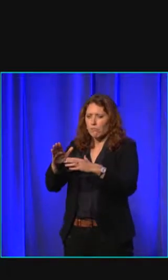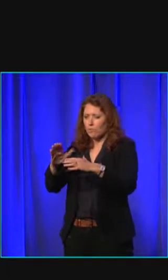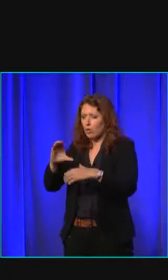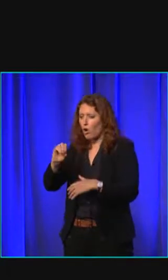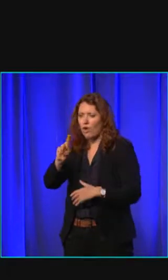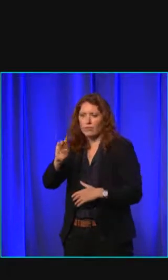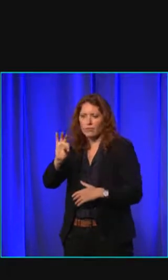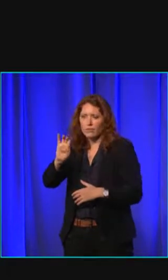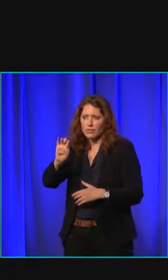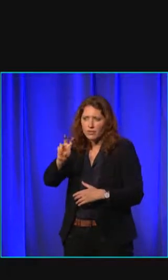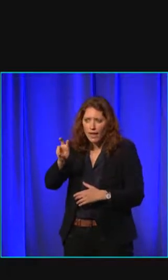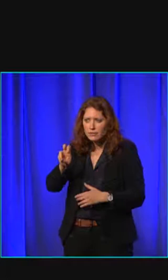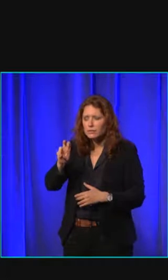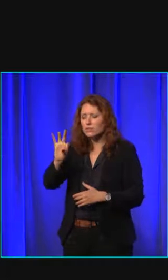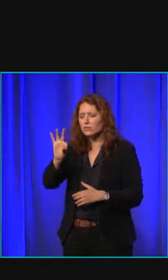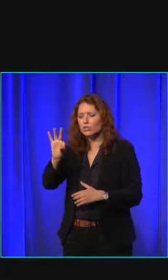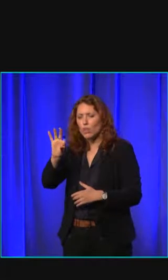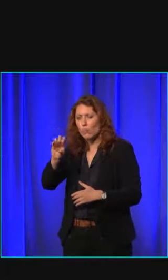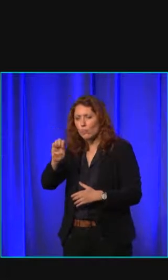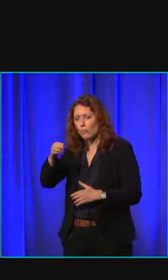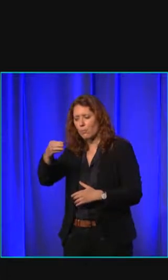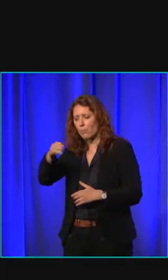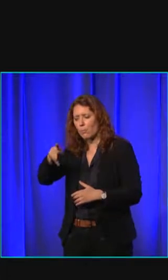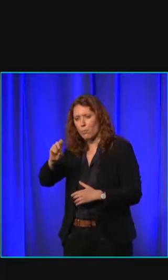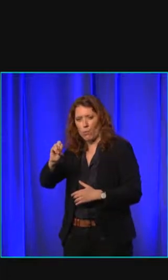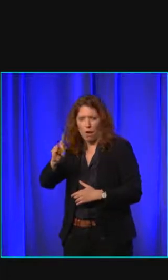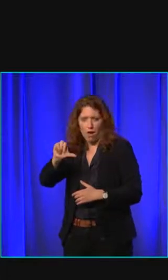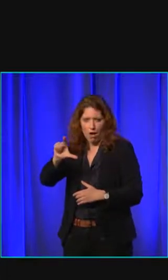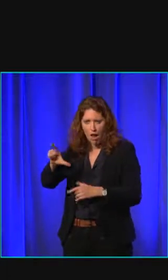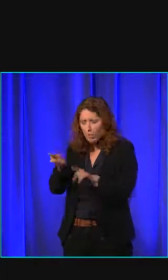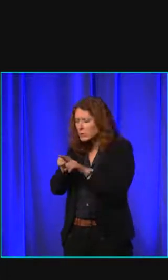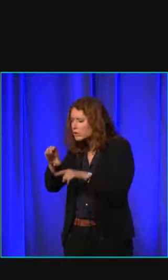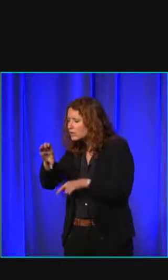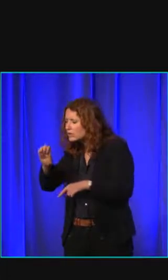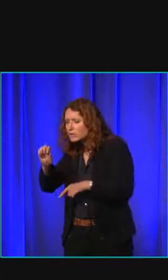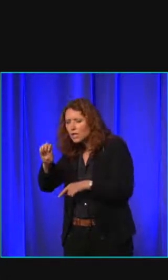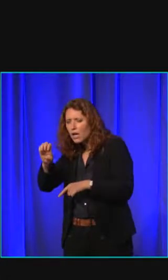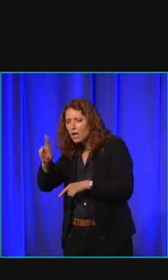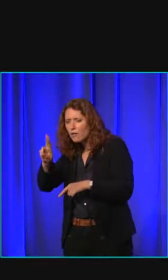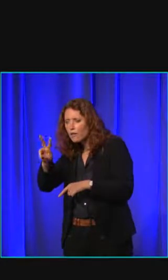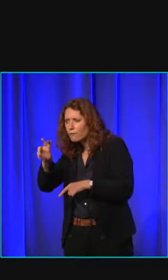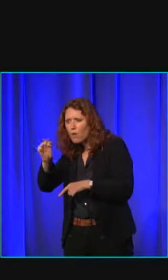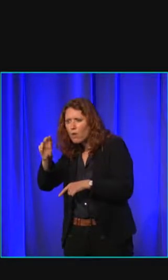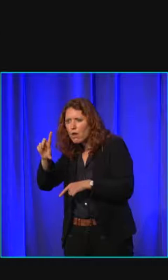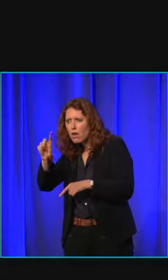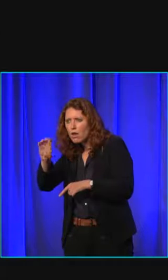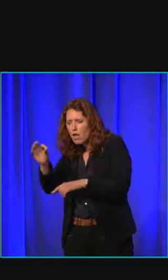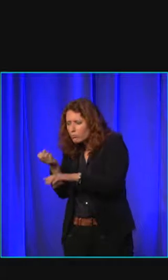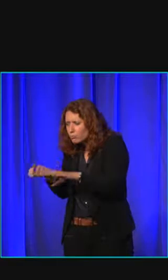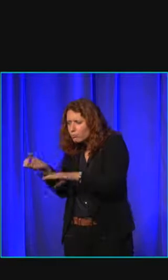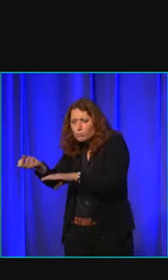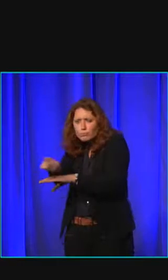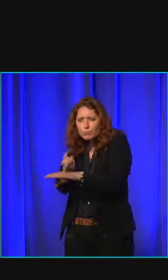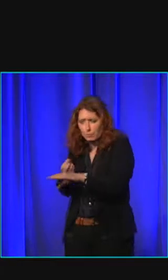du cervelet. Nous avons le fusiforme qui est une zone visuelle. Nous avons aussi une petite partie du cervelet qui est activée. Et nous avons